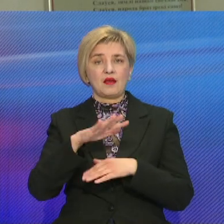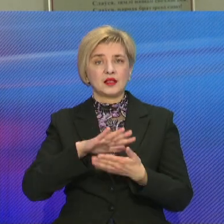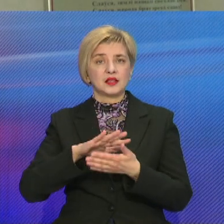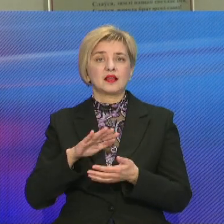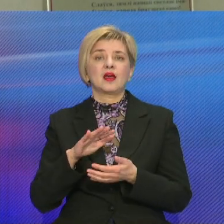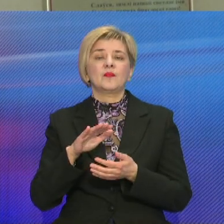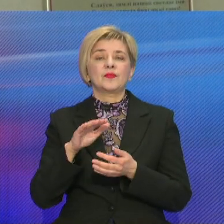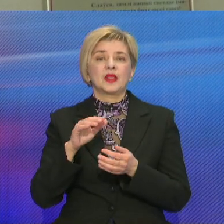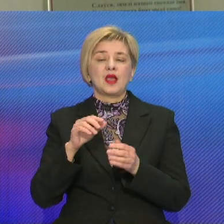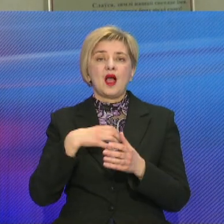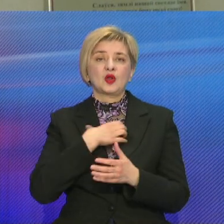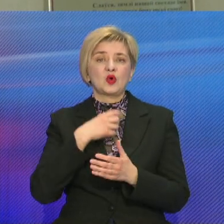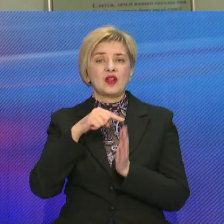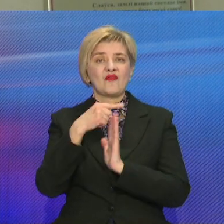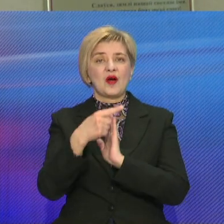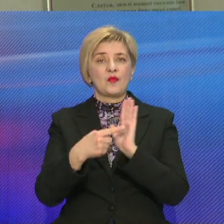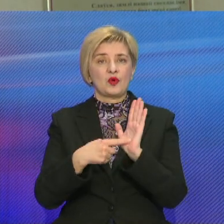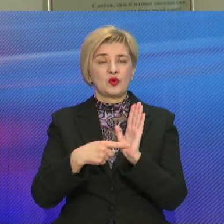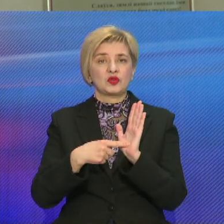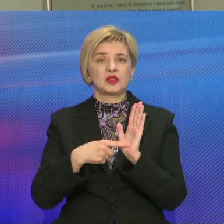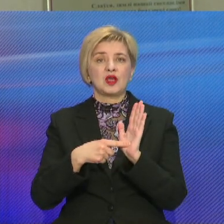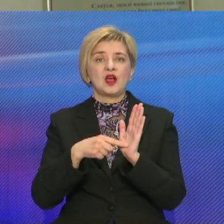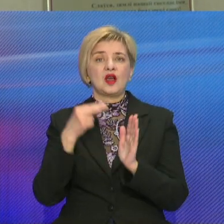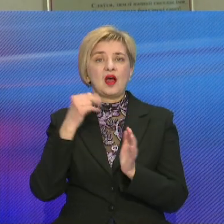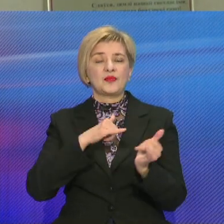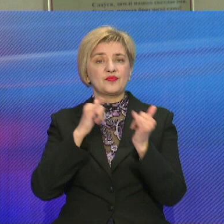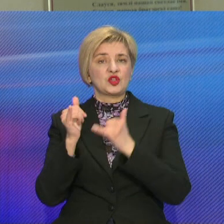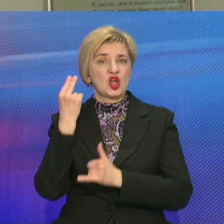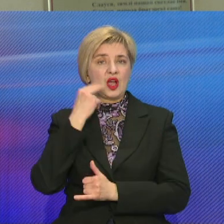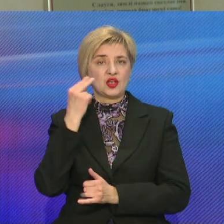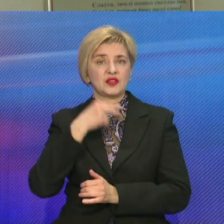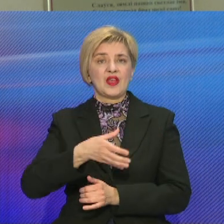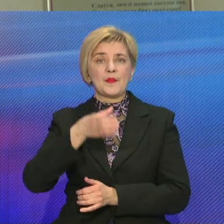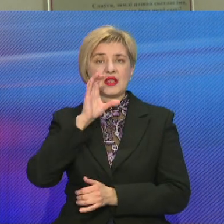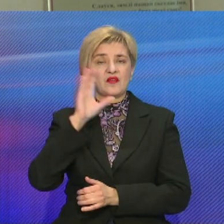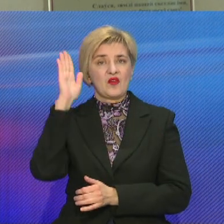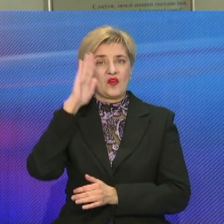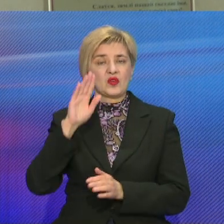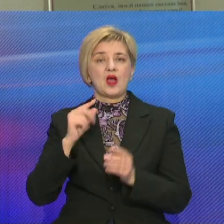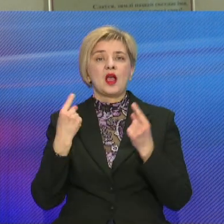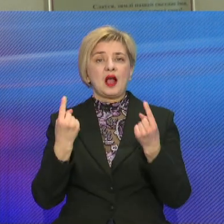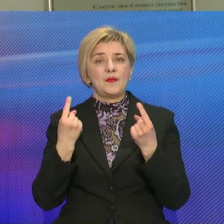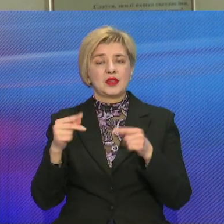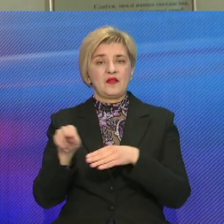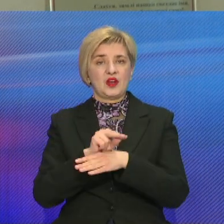Актуальными остаются вопросы обеспечения качественной питьевой водой, капитального ремонта жилищного